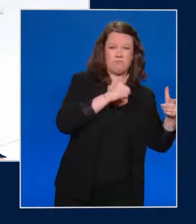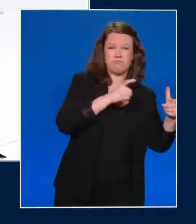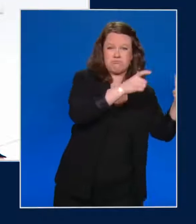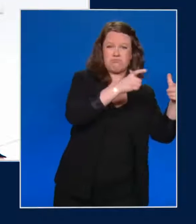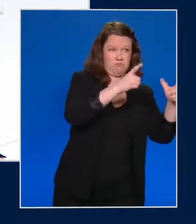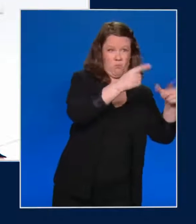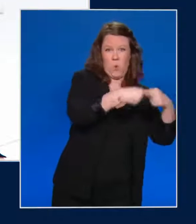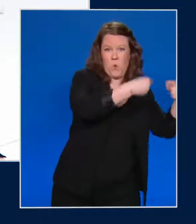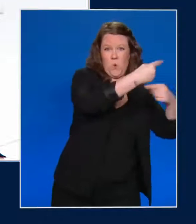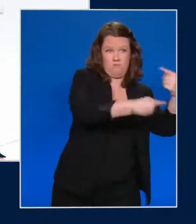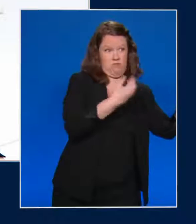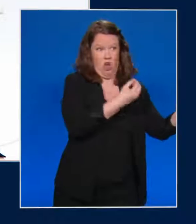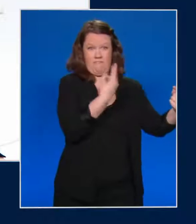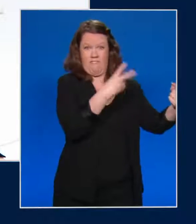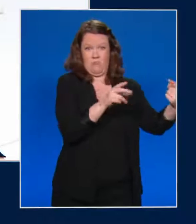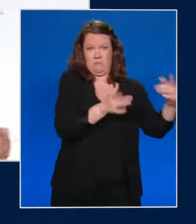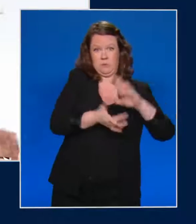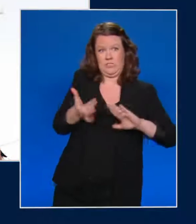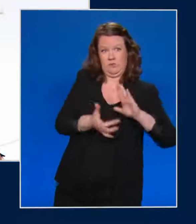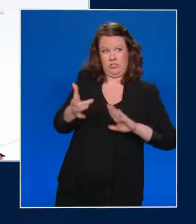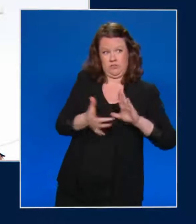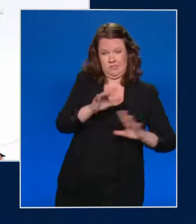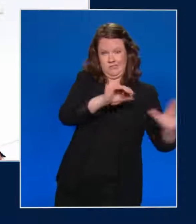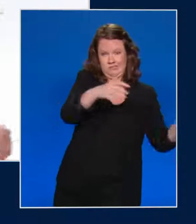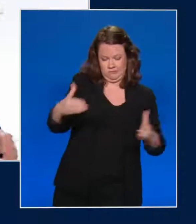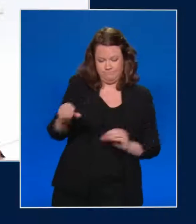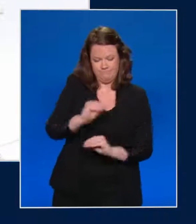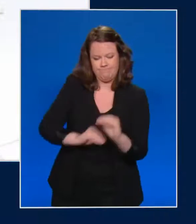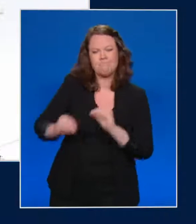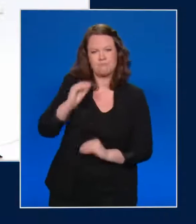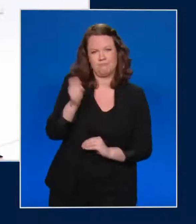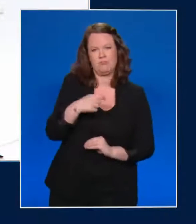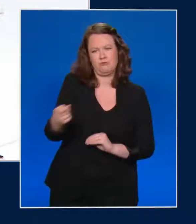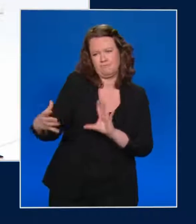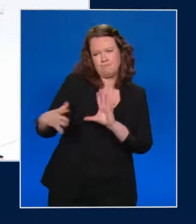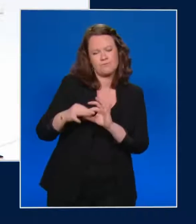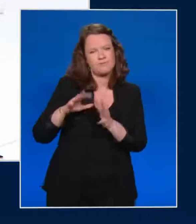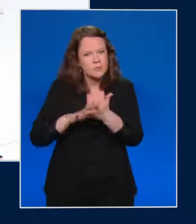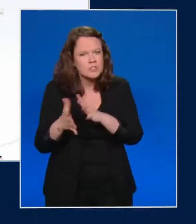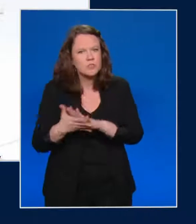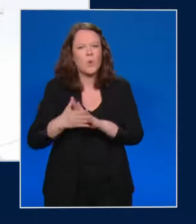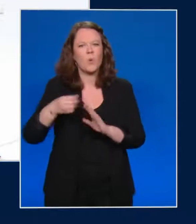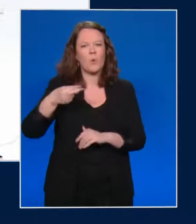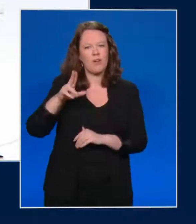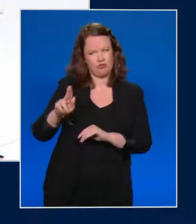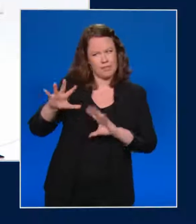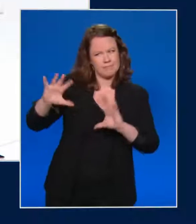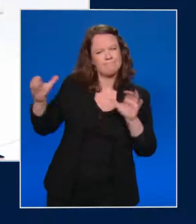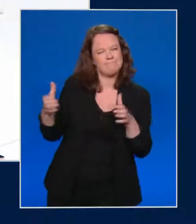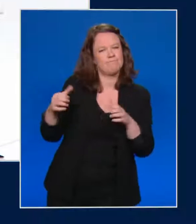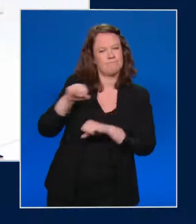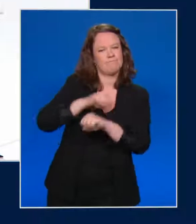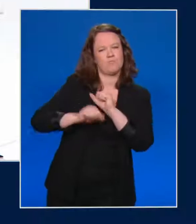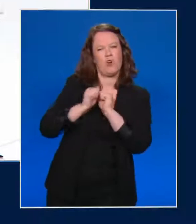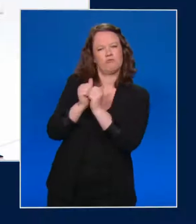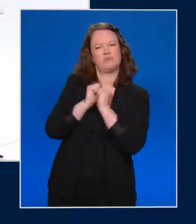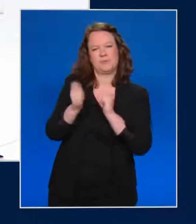ce en étroite collaboration avec les associations les organisations non gouvernementales qui oeuvrent déjà sur place et dans notre